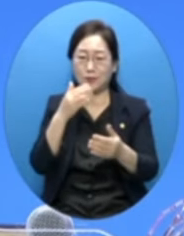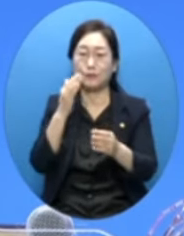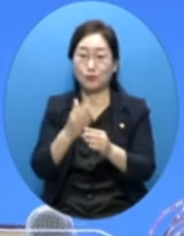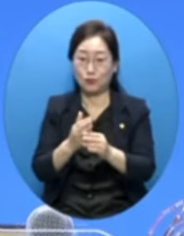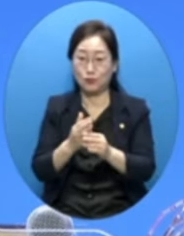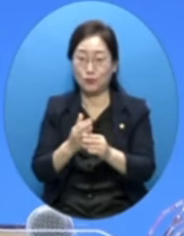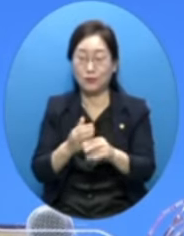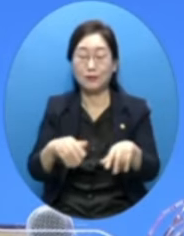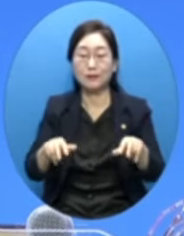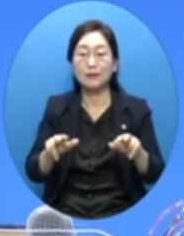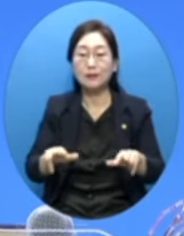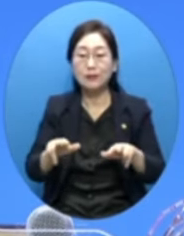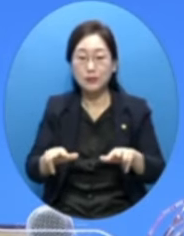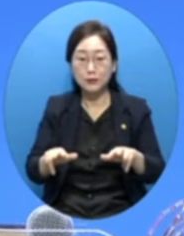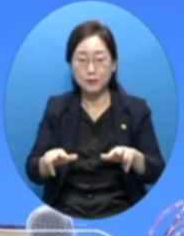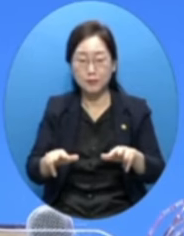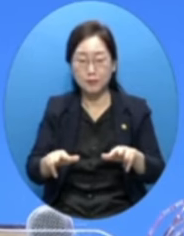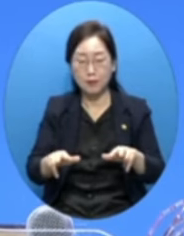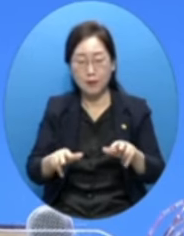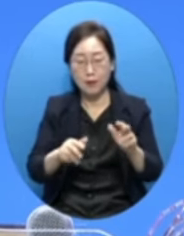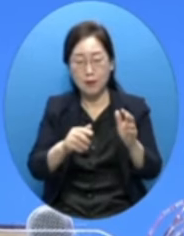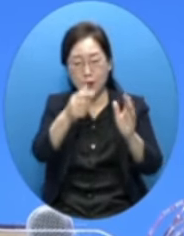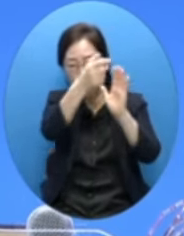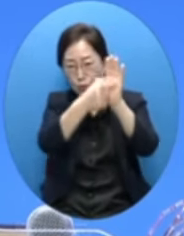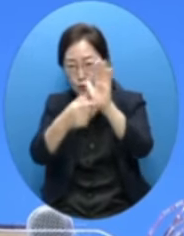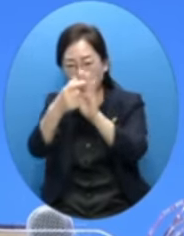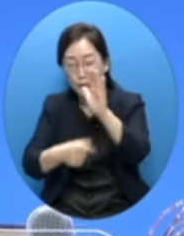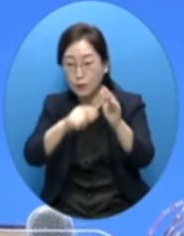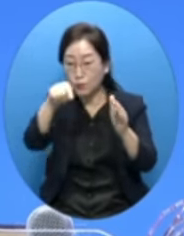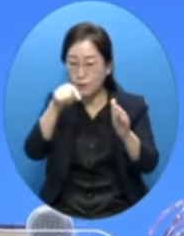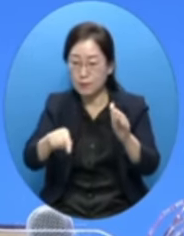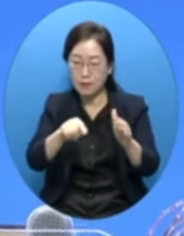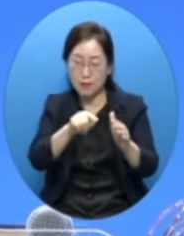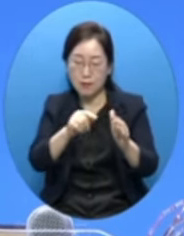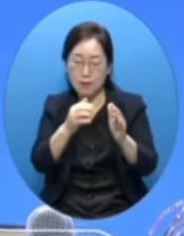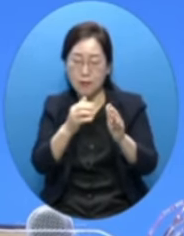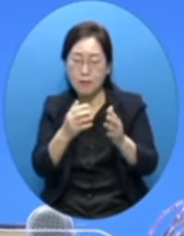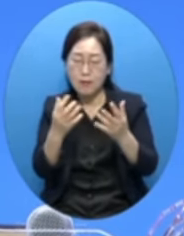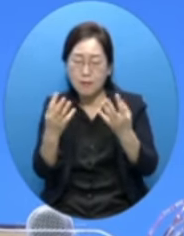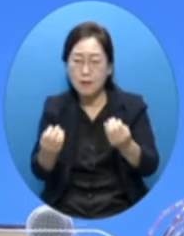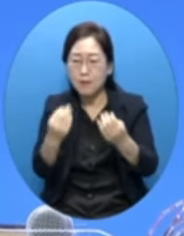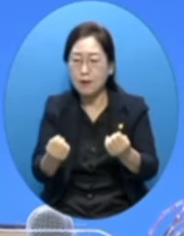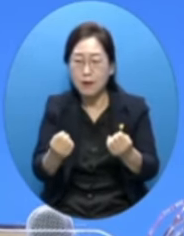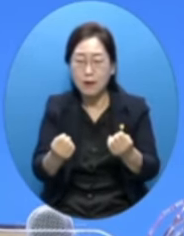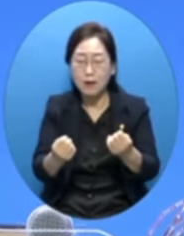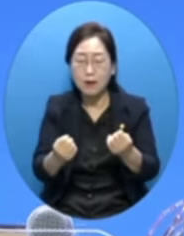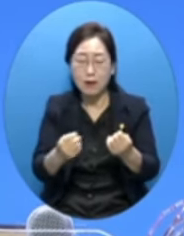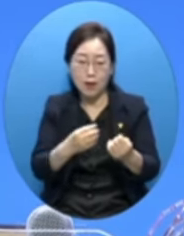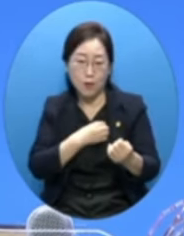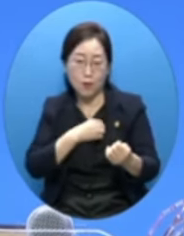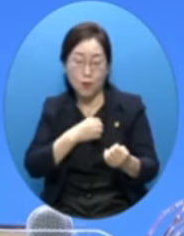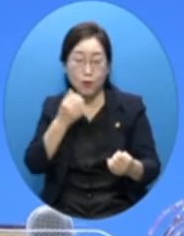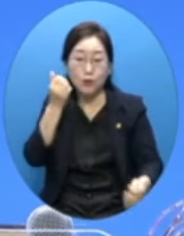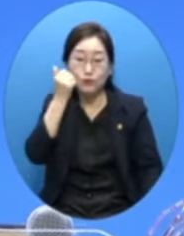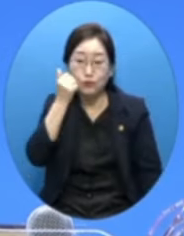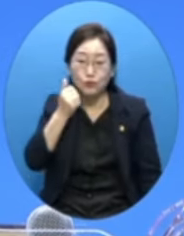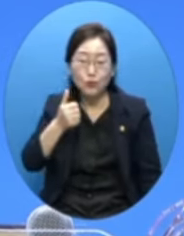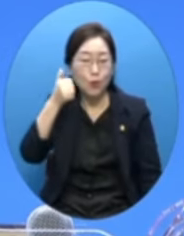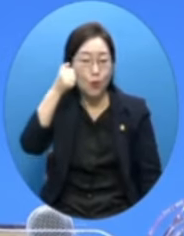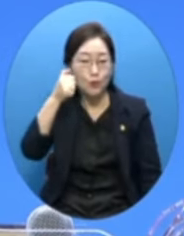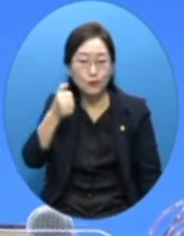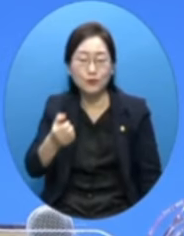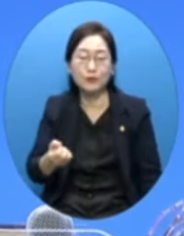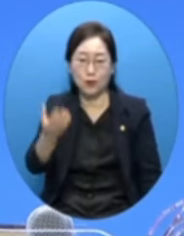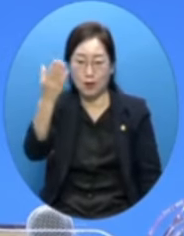지금 개신교 여러 교파 가운데 가장 많은 숫자를 갖고 있는 그 교단이 우리 오순절 교단입니다.